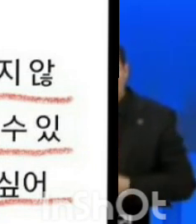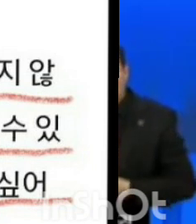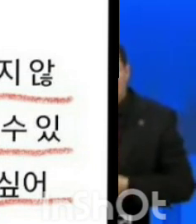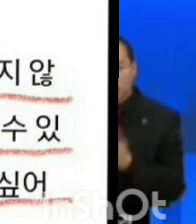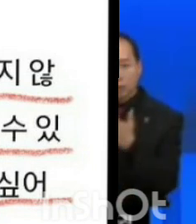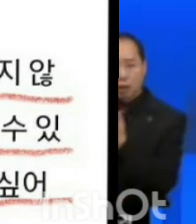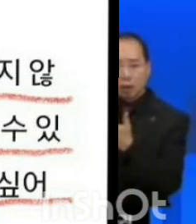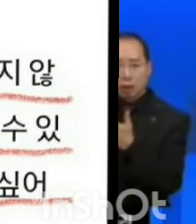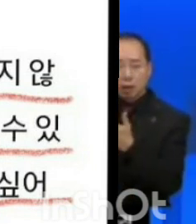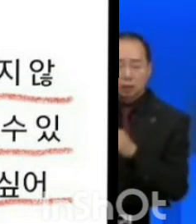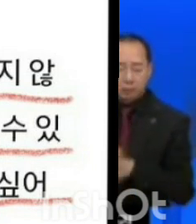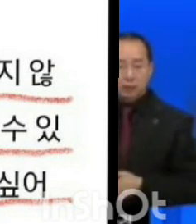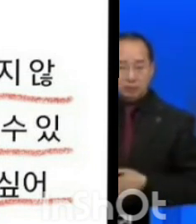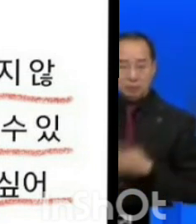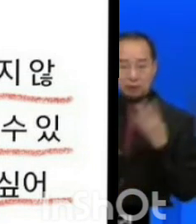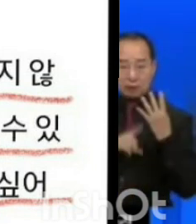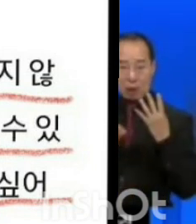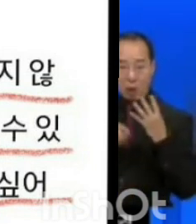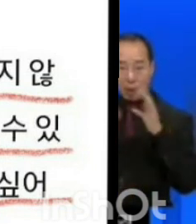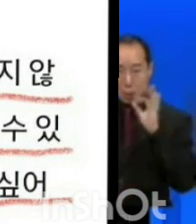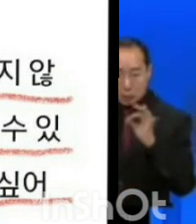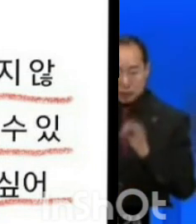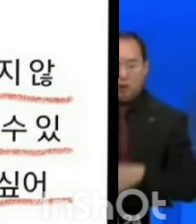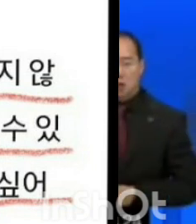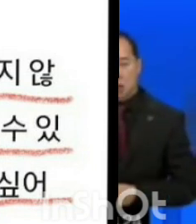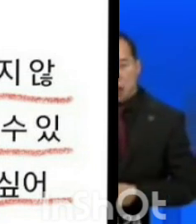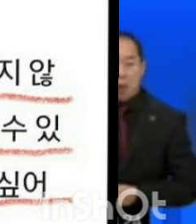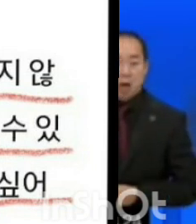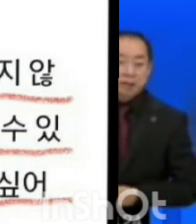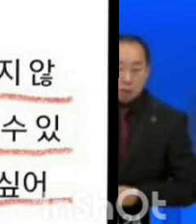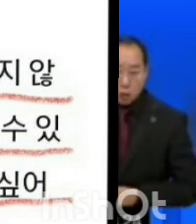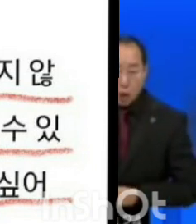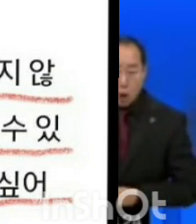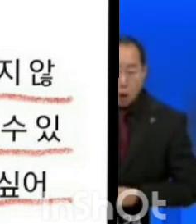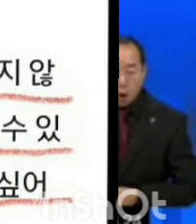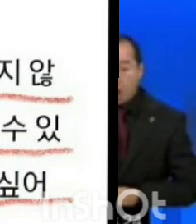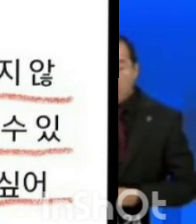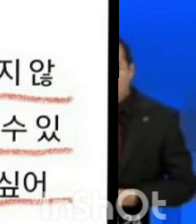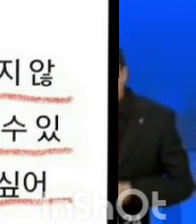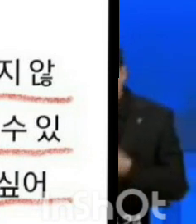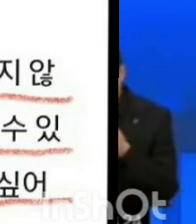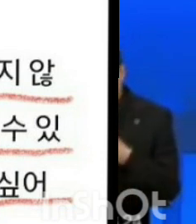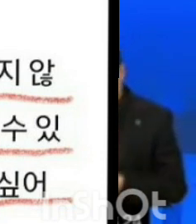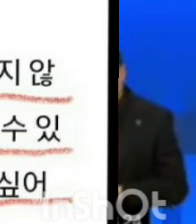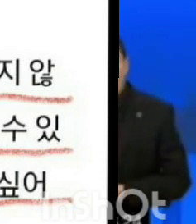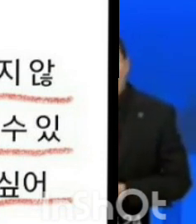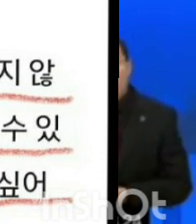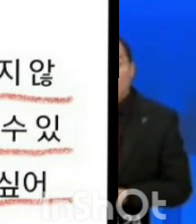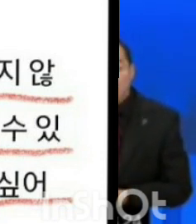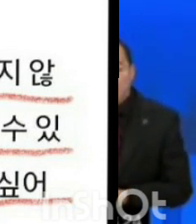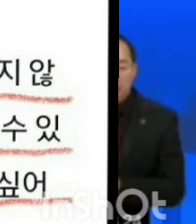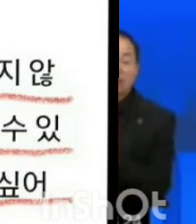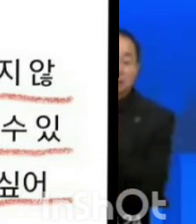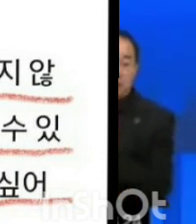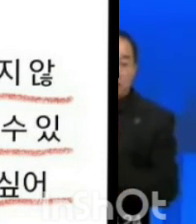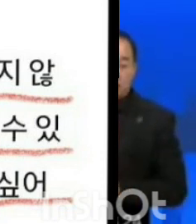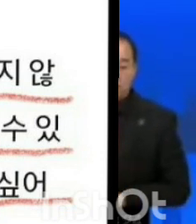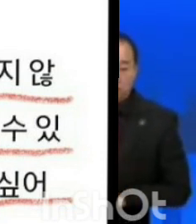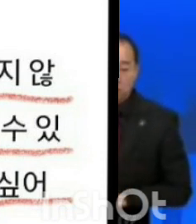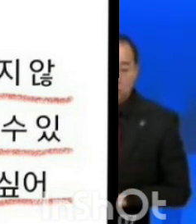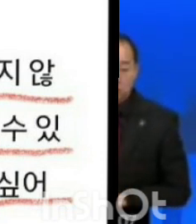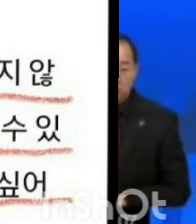4월 달에 보니까 후보님께서 노무현 하면 떠오르는 것은 희망이라고 말씀을 하셨습니다. 그리고 또